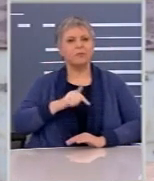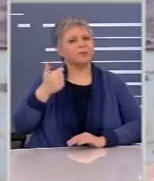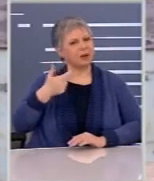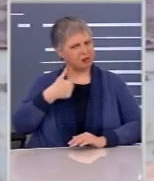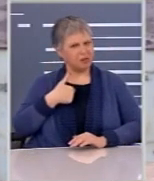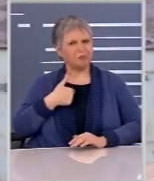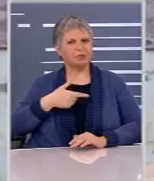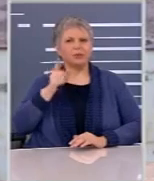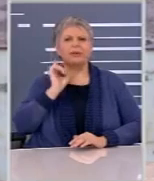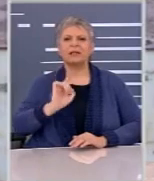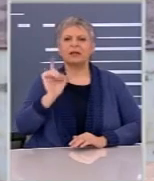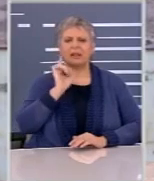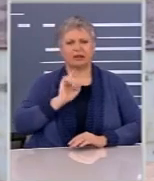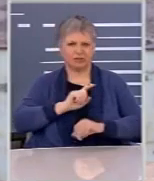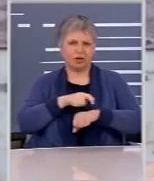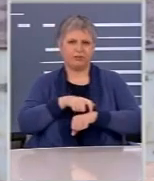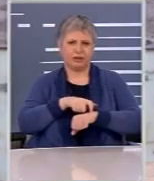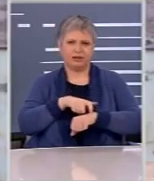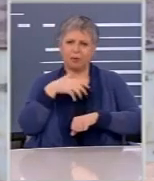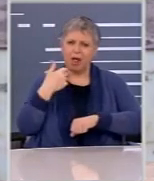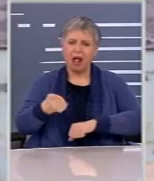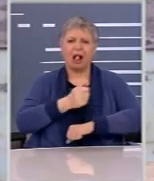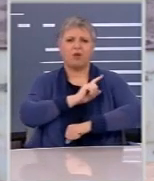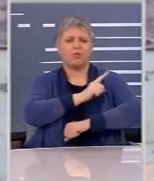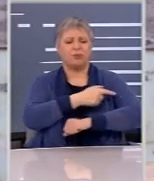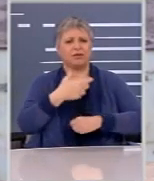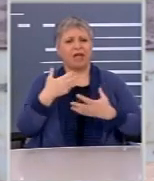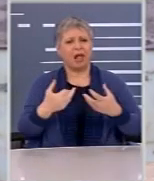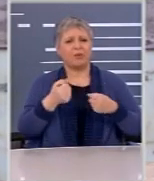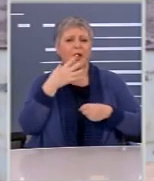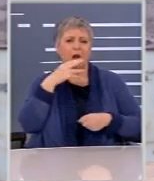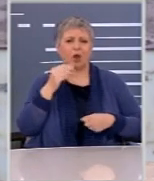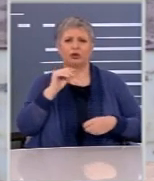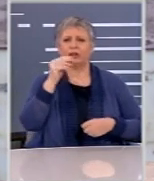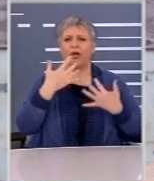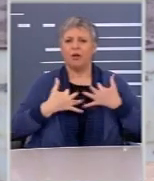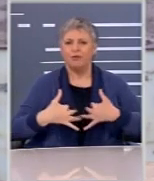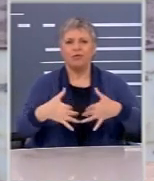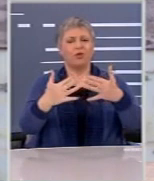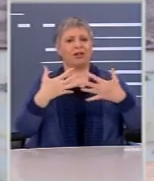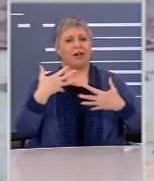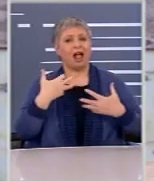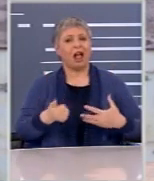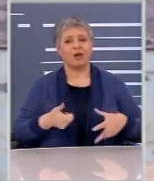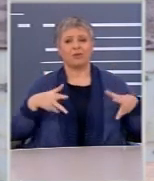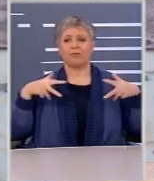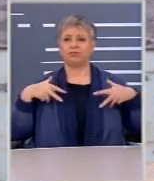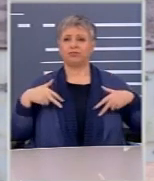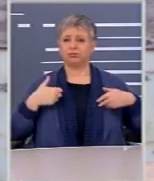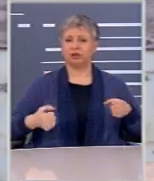προνομιούχες που είμαστε στο κοινοβούλιο, που είμαστε σε δημόσια αξιώματα, που έχουμε υπερβεί την ανωνυμία,